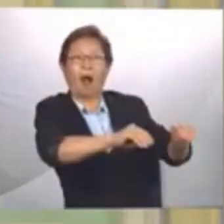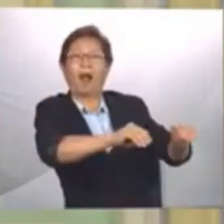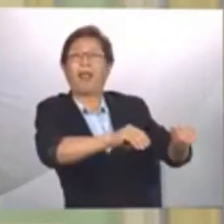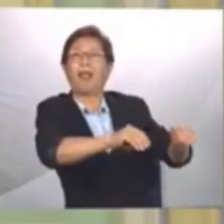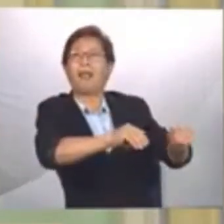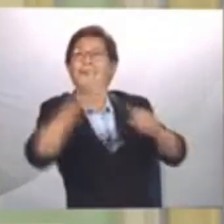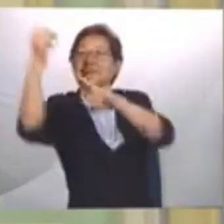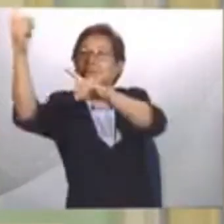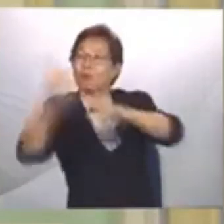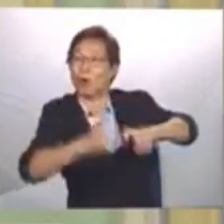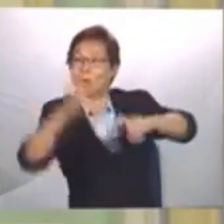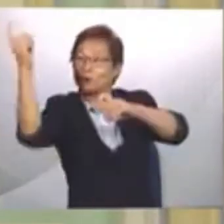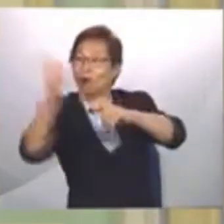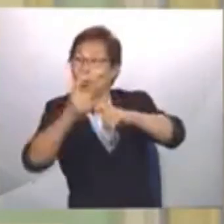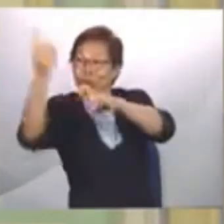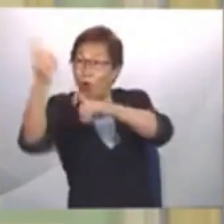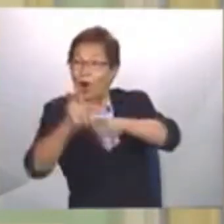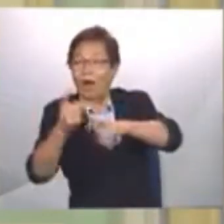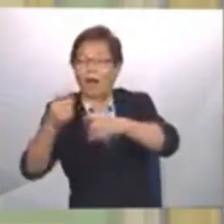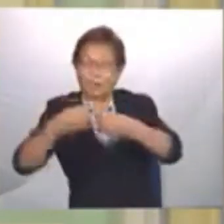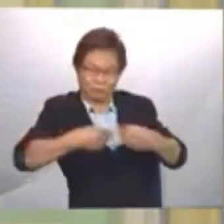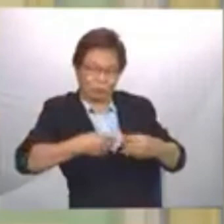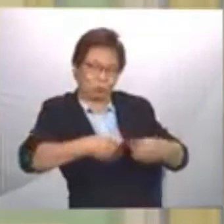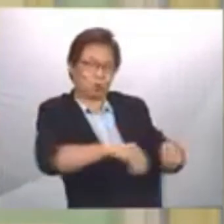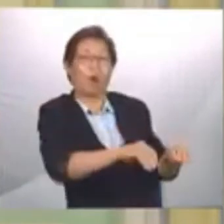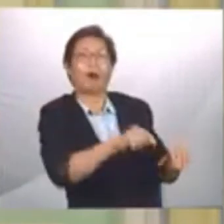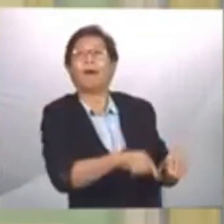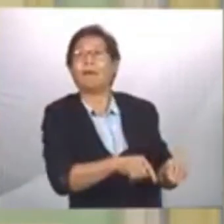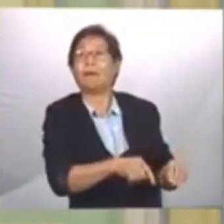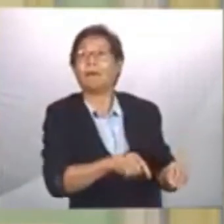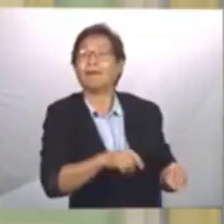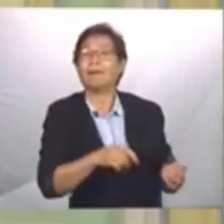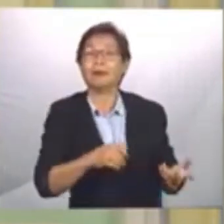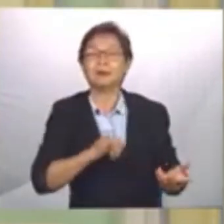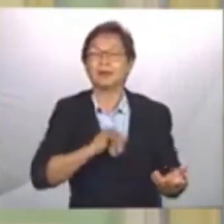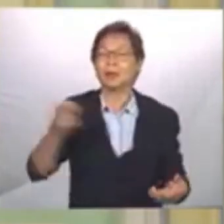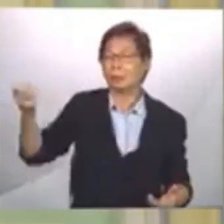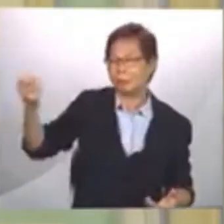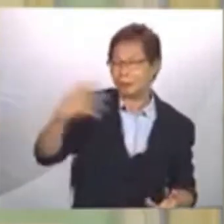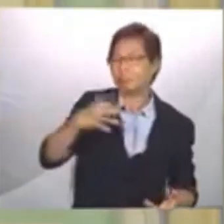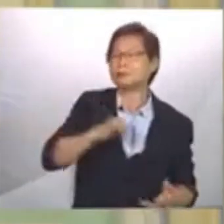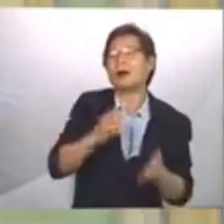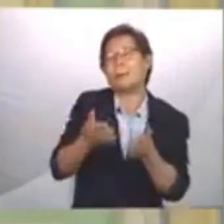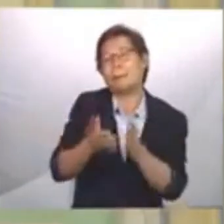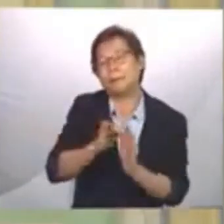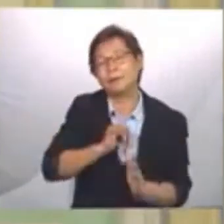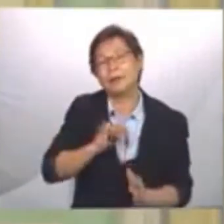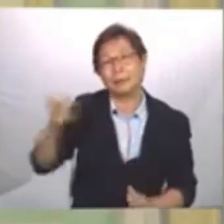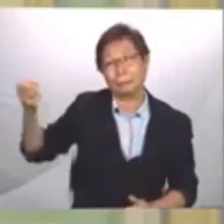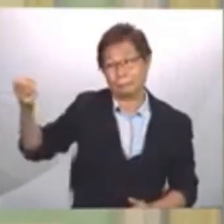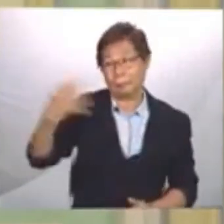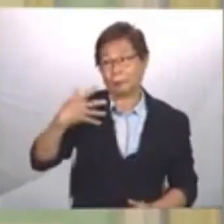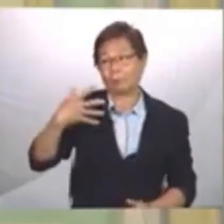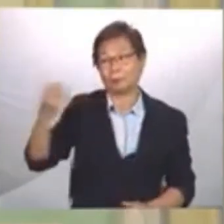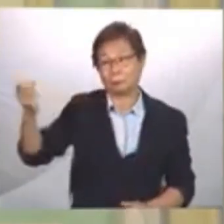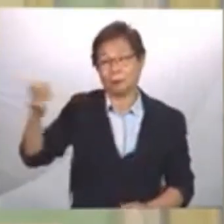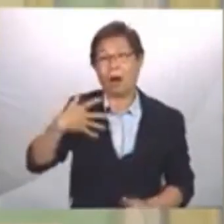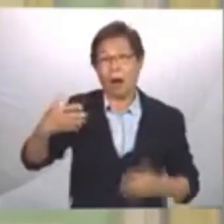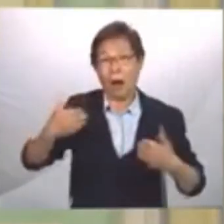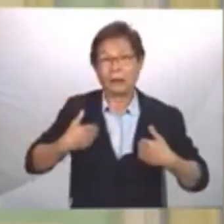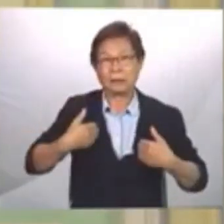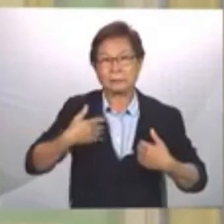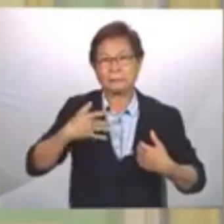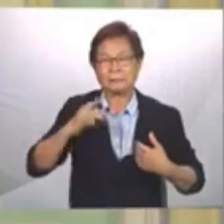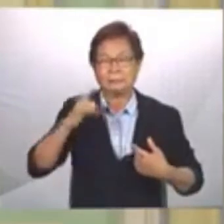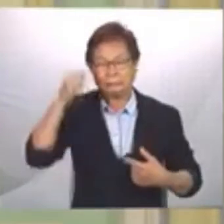hasil torehan mereka. Dan saya difaham, saya dimaklumkan juga, supaya saya minta dimaklumkan bahawa jika ada yang berdegil